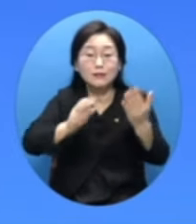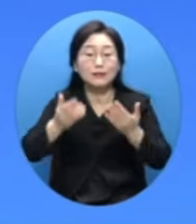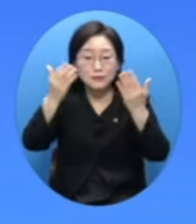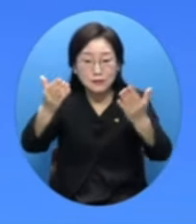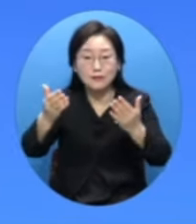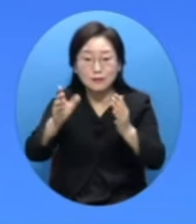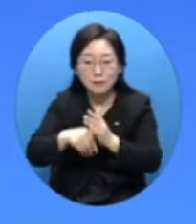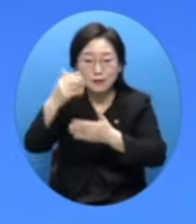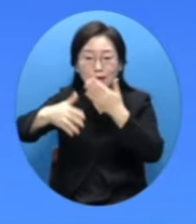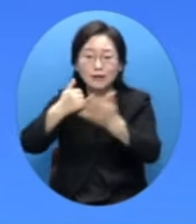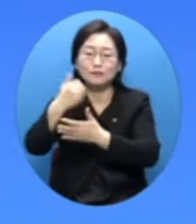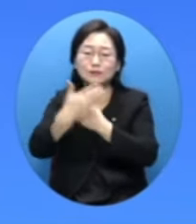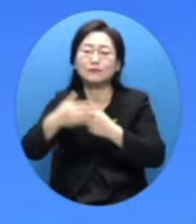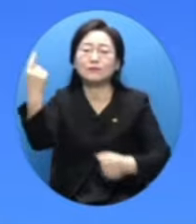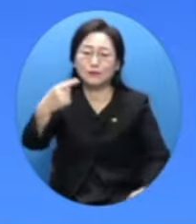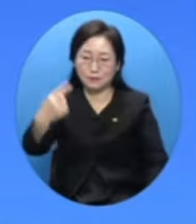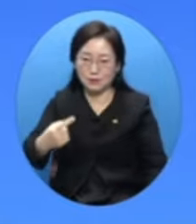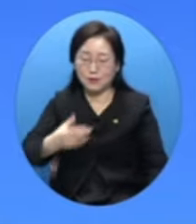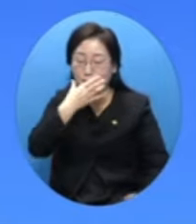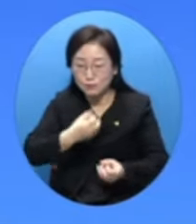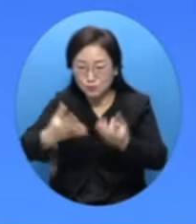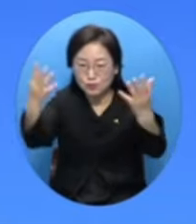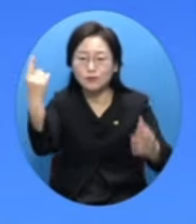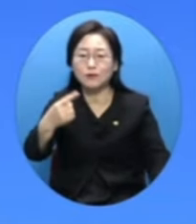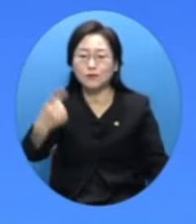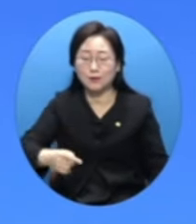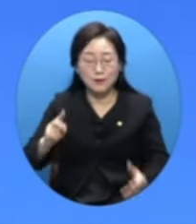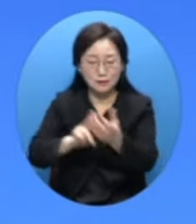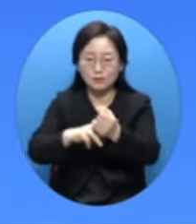감사하고 찬양하면 하나님의 은혜가 임합니다. 축복이 임합니다.